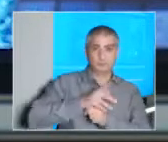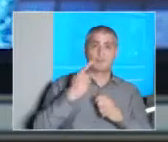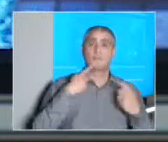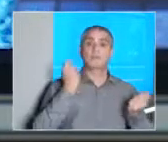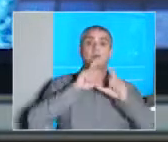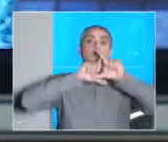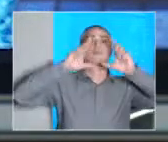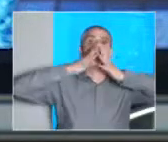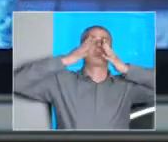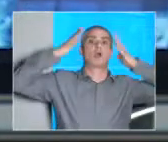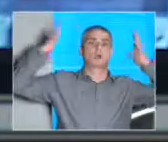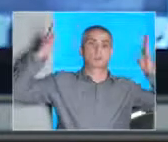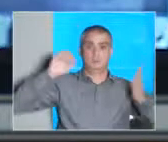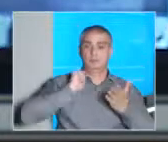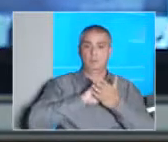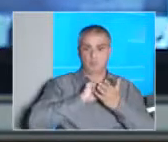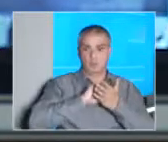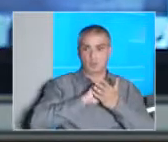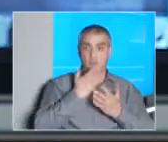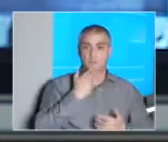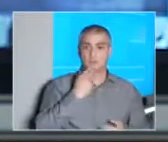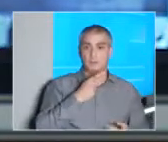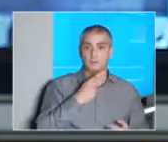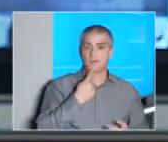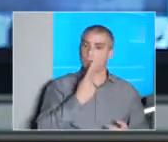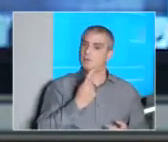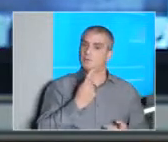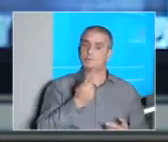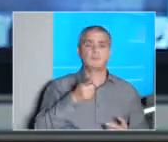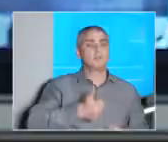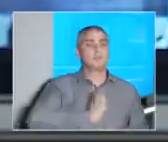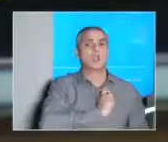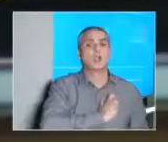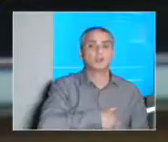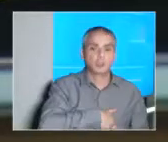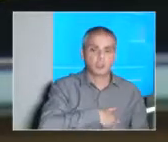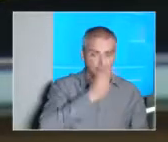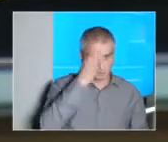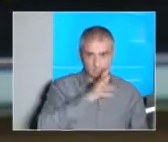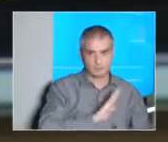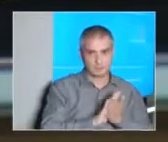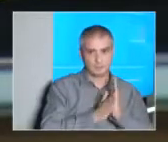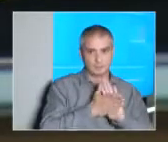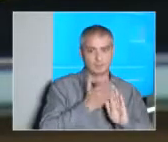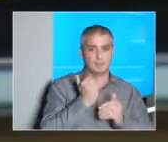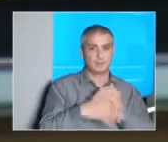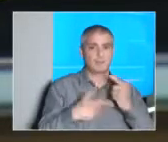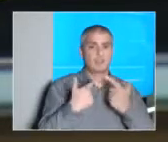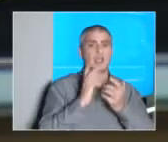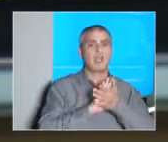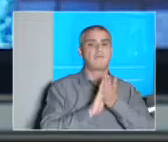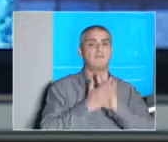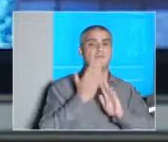פרסמו מודעות עמוד בעיתונות הישראלית, והם אומרים שם, אדוני ראש העיר, תבין, זה נגמר, הקרב